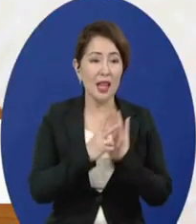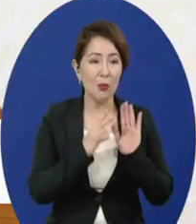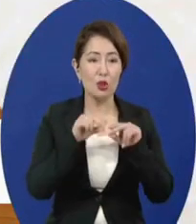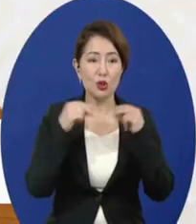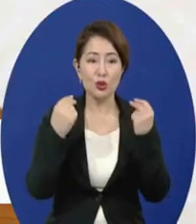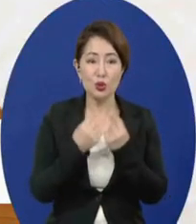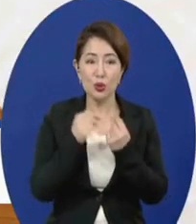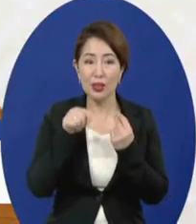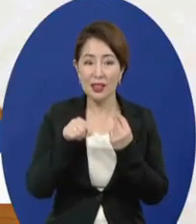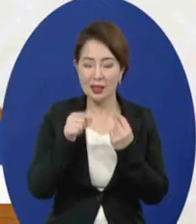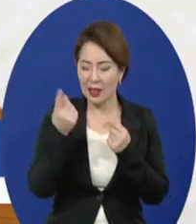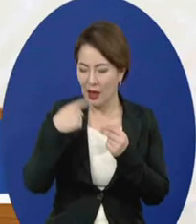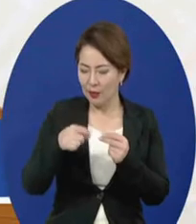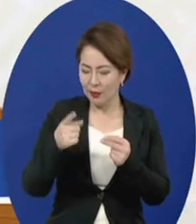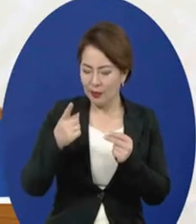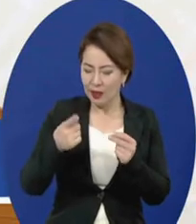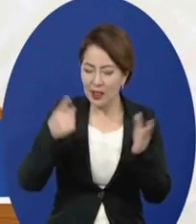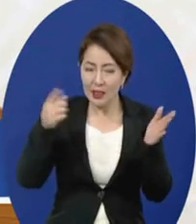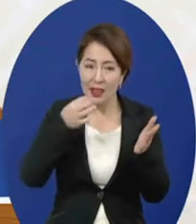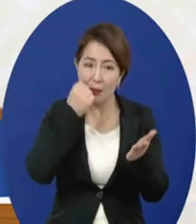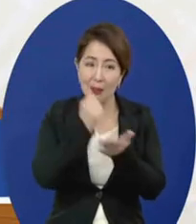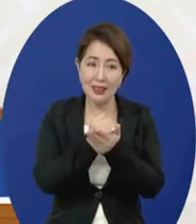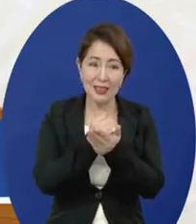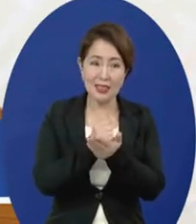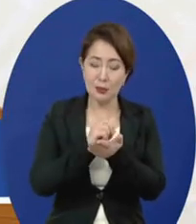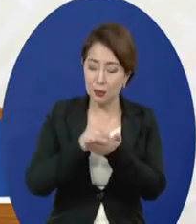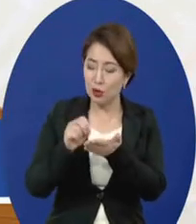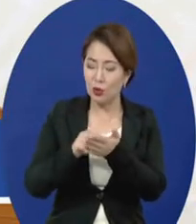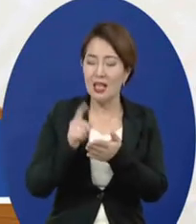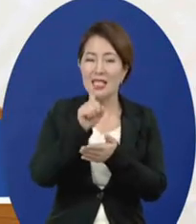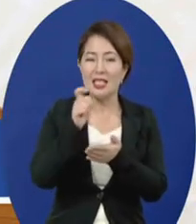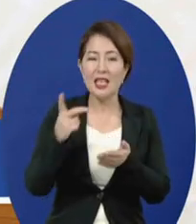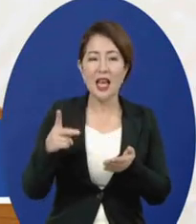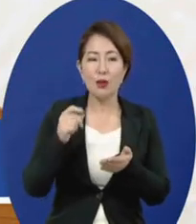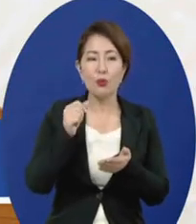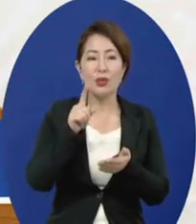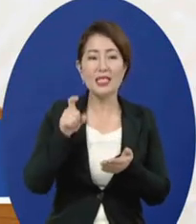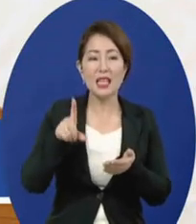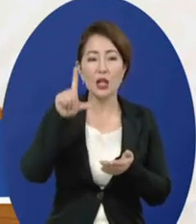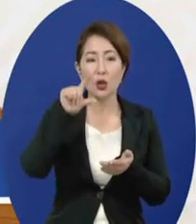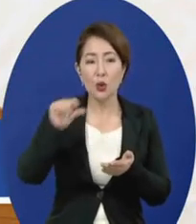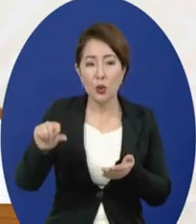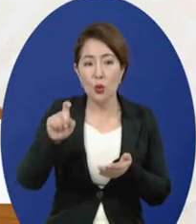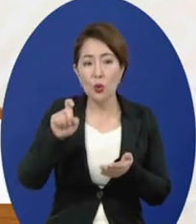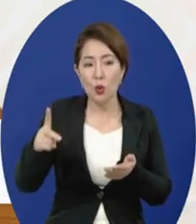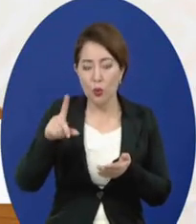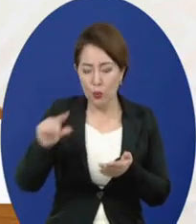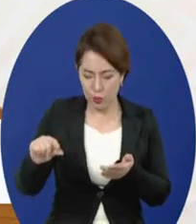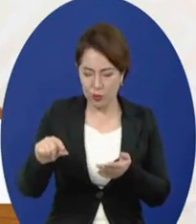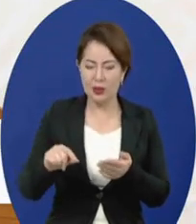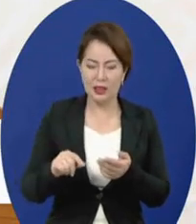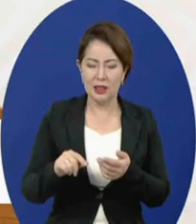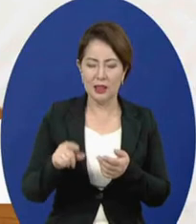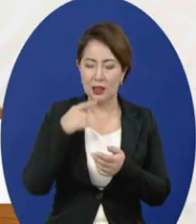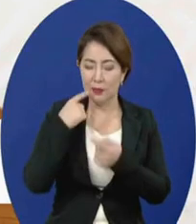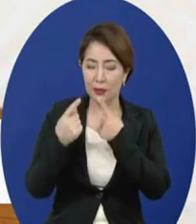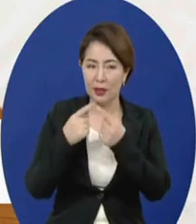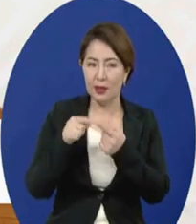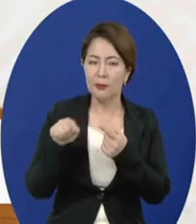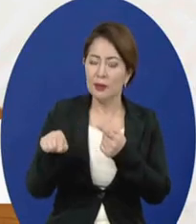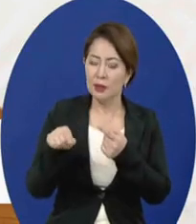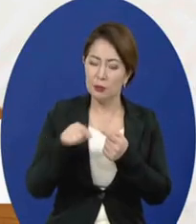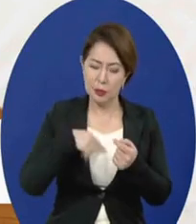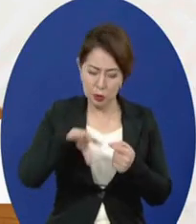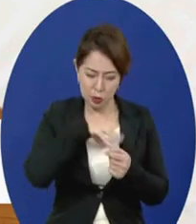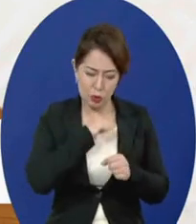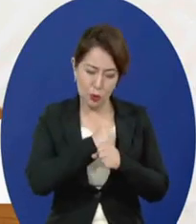түрүүнд батлсан томоохон баримт бичиг бол зээлийн хөвг бууруулах стратегийн баримт бичиг байлаа. Их үсрийн зардлыг бууруулах хэрэгтэй байна. За тодорхой хэмжээгээр бид нар ч гэсэн